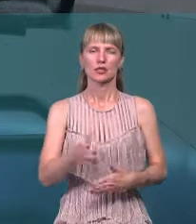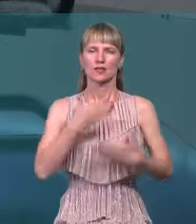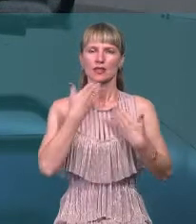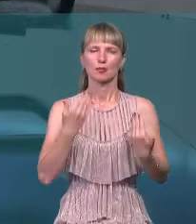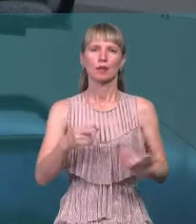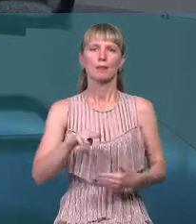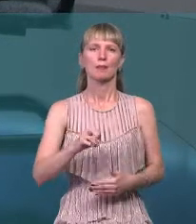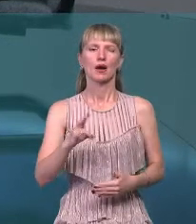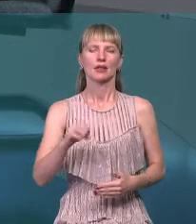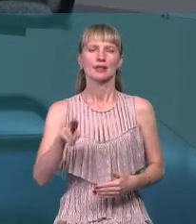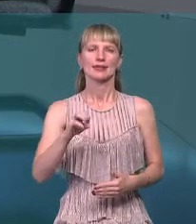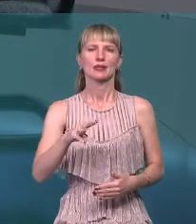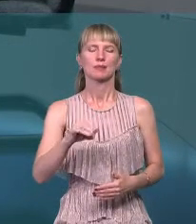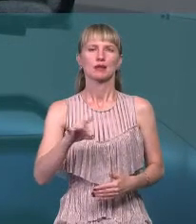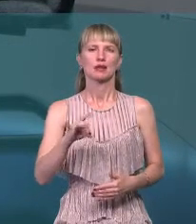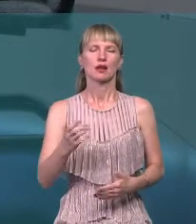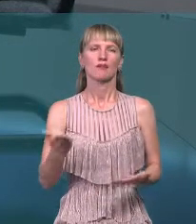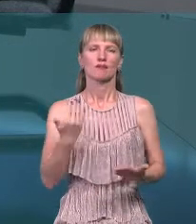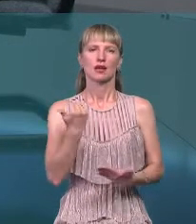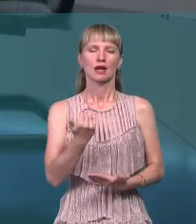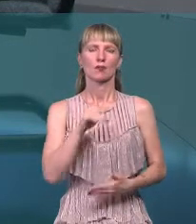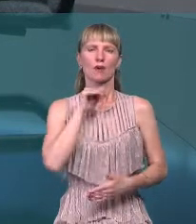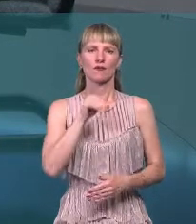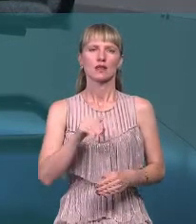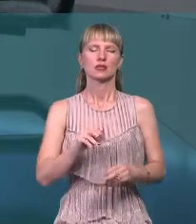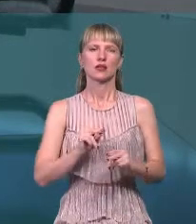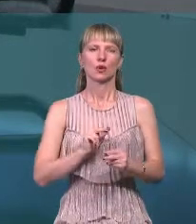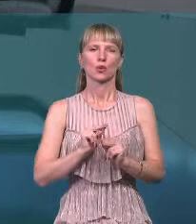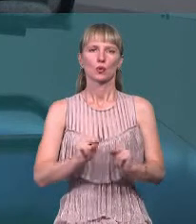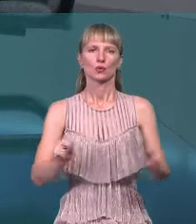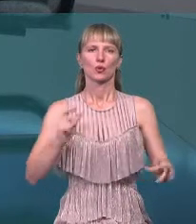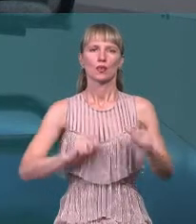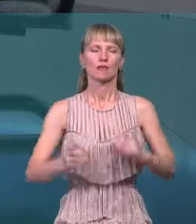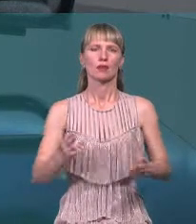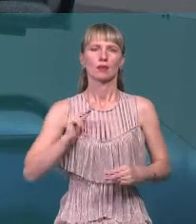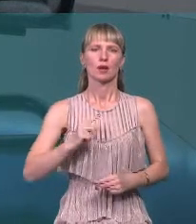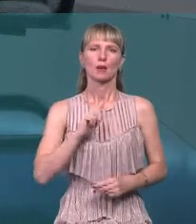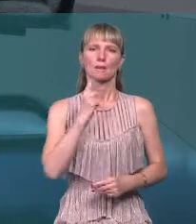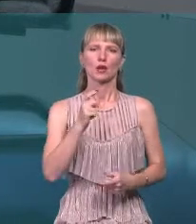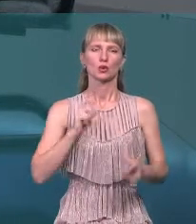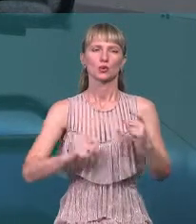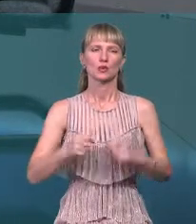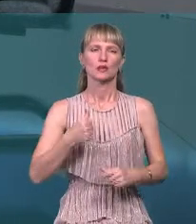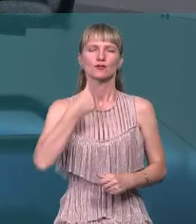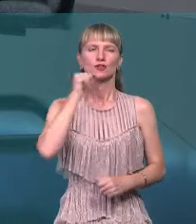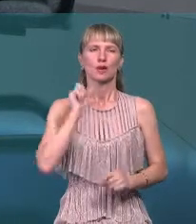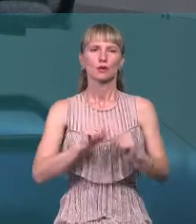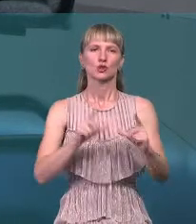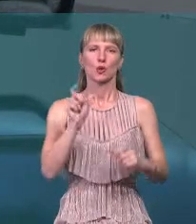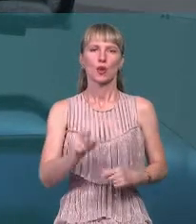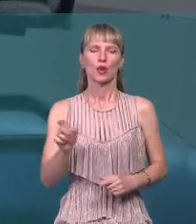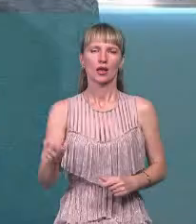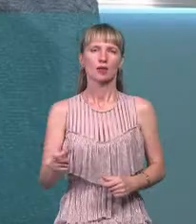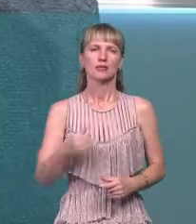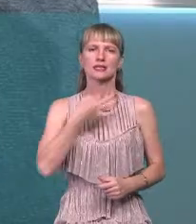Пане Даміре, ви як професор, викладач університету, який працюєте з першокурсниками, з вчорашніми школярами, скажіть,